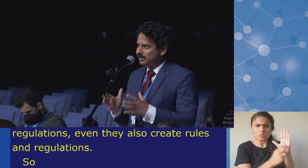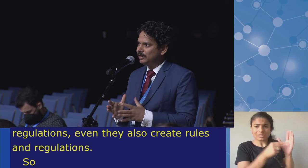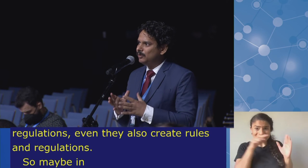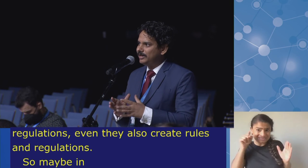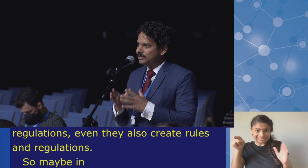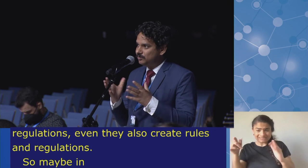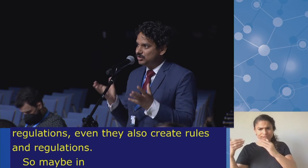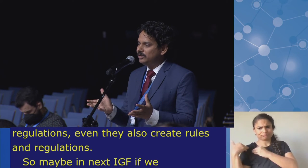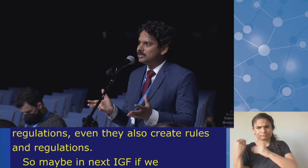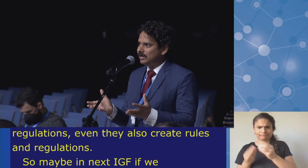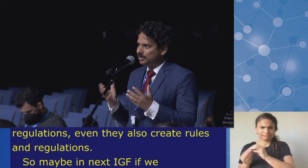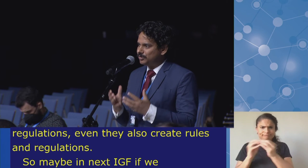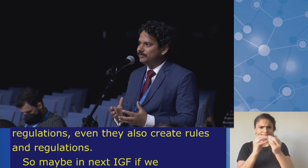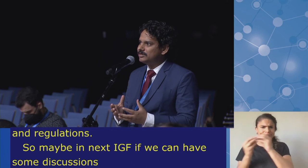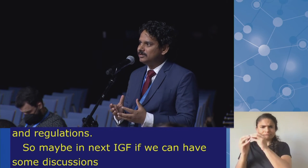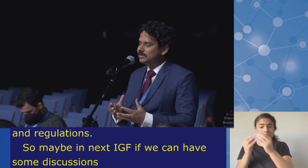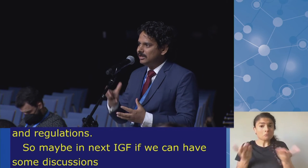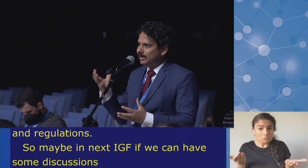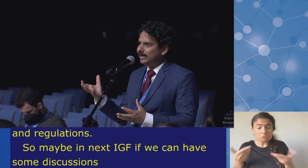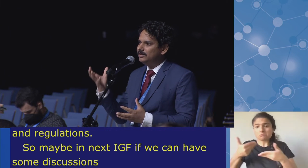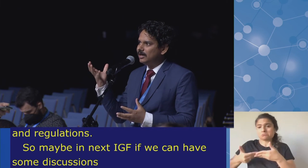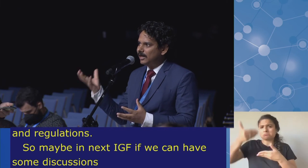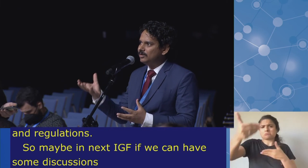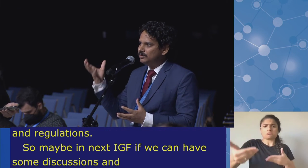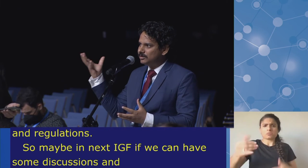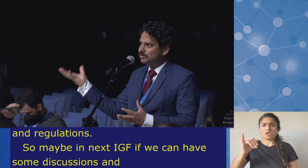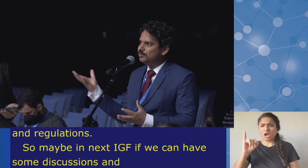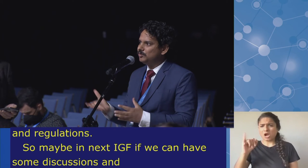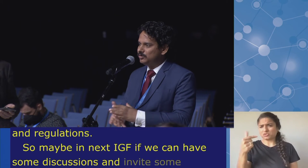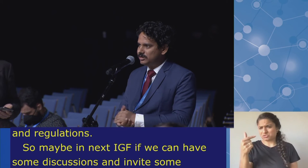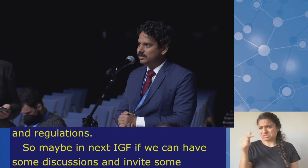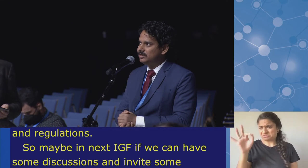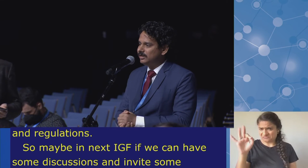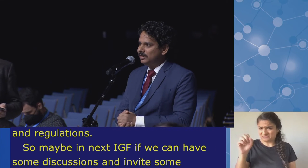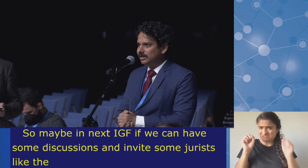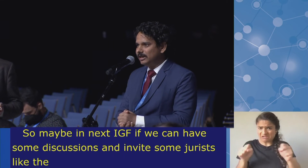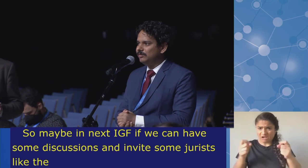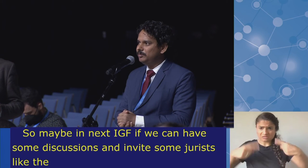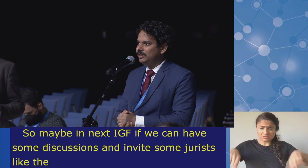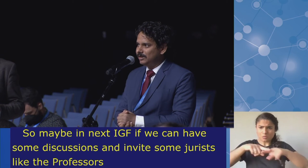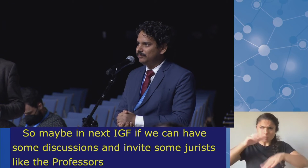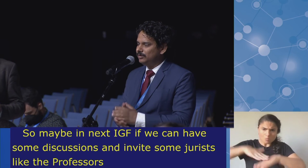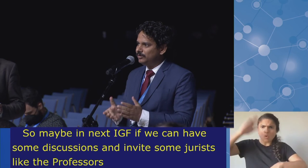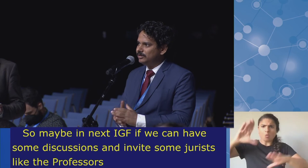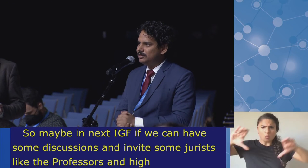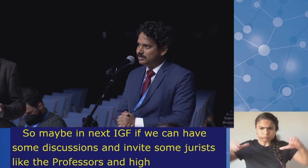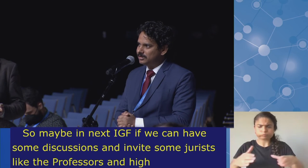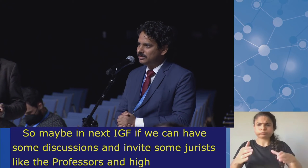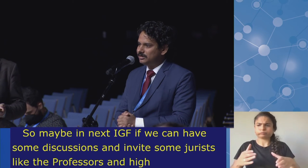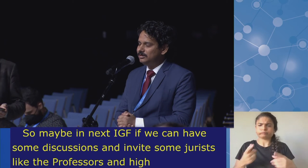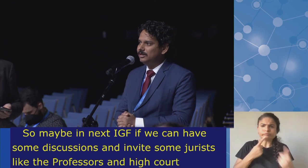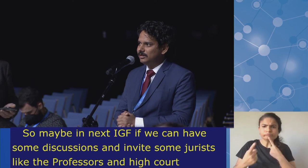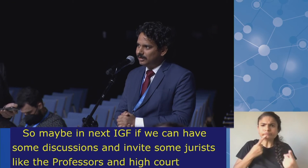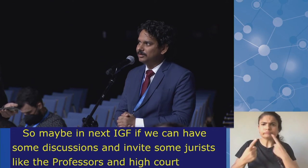правосудия, чтобы эта дискуссия была более конкретной, чтобы в последующие годы мы могли пригласить профессоров права или